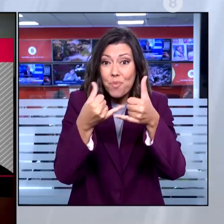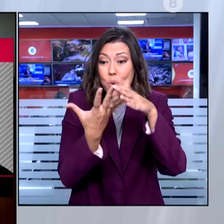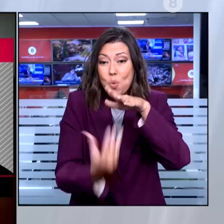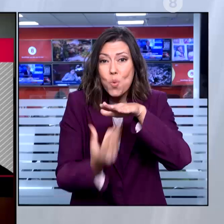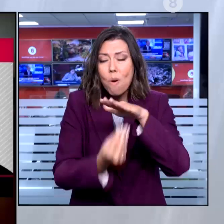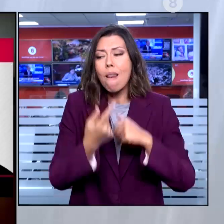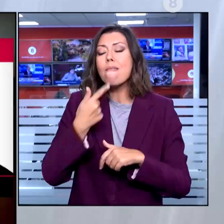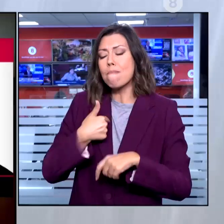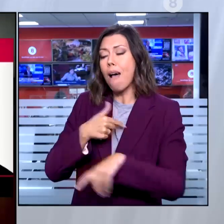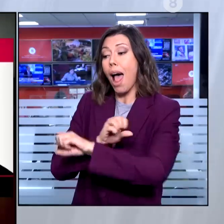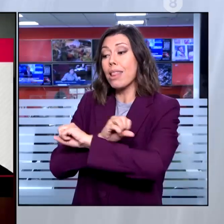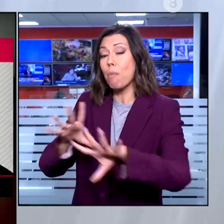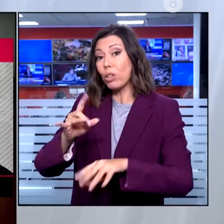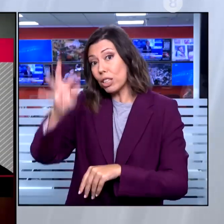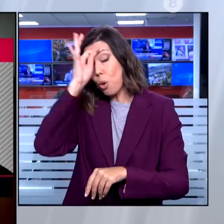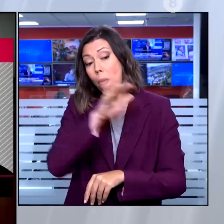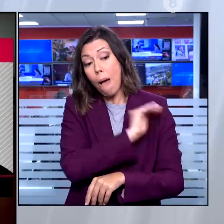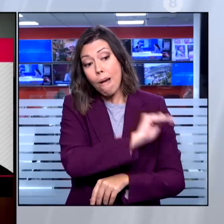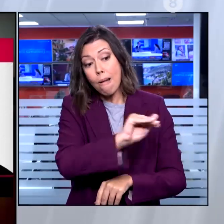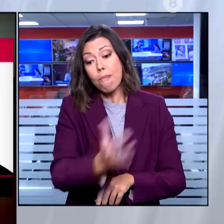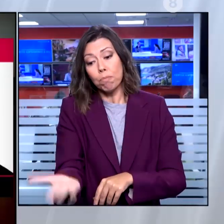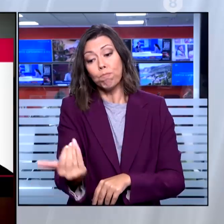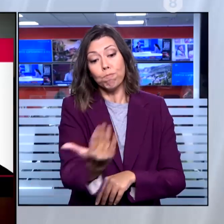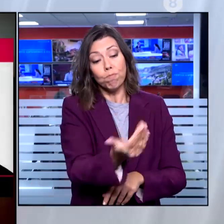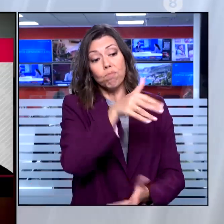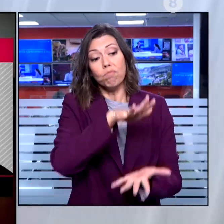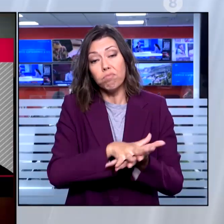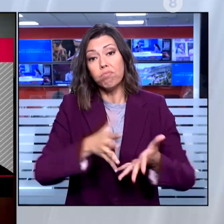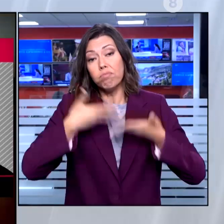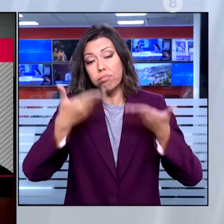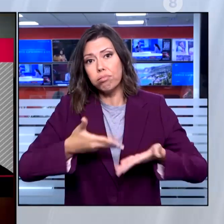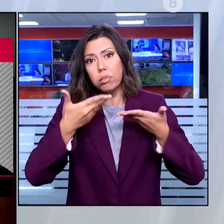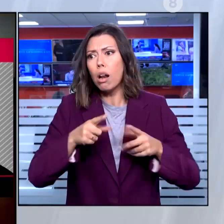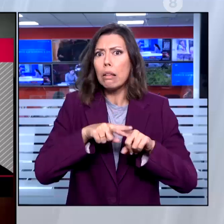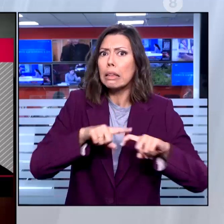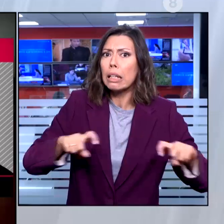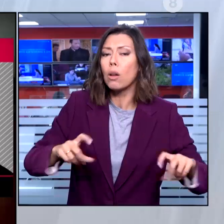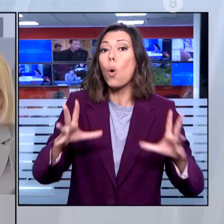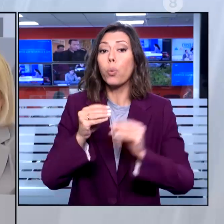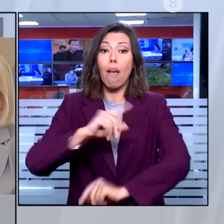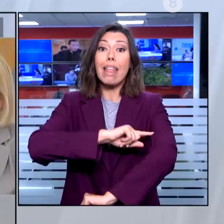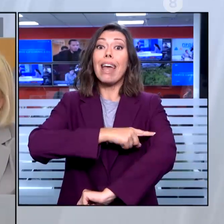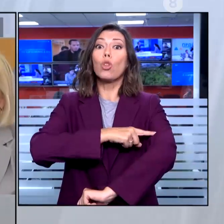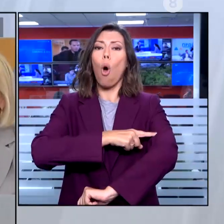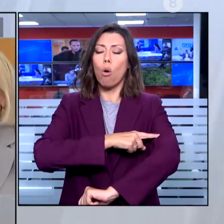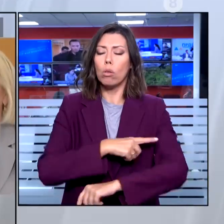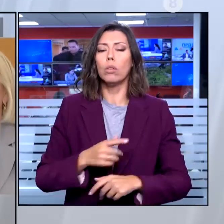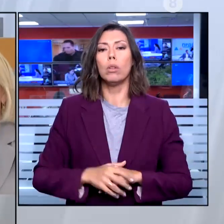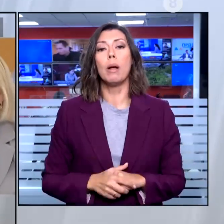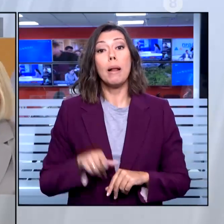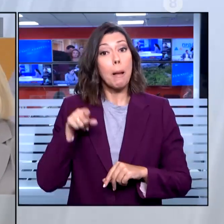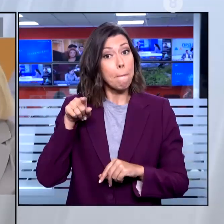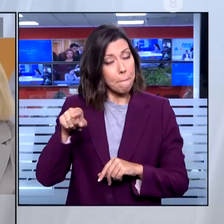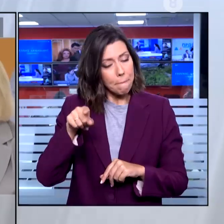στη Γαδά. Για ποιο πράγμα? Του γιατρού. Πλάκα κάνεις τώρα. Καθόλου, με αυτά δεν κάνω καθόλου πλάκα. Ακόμη και αφού